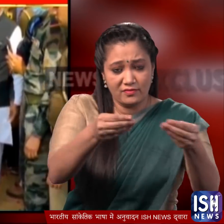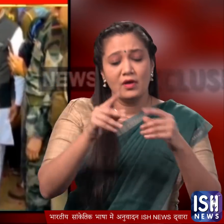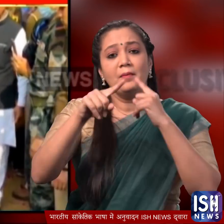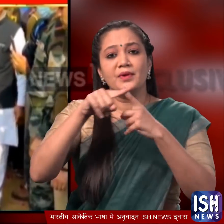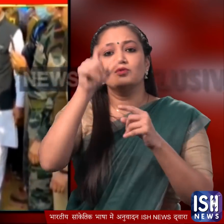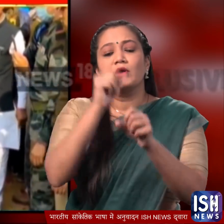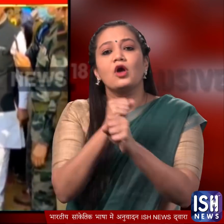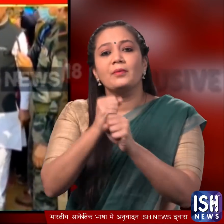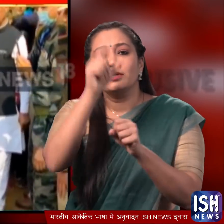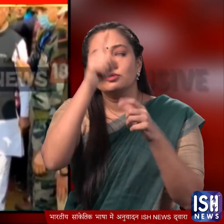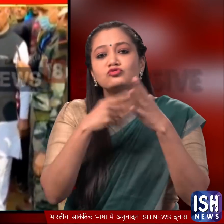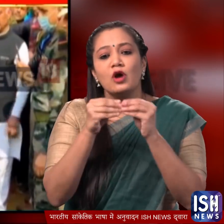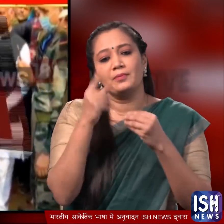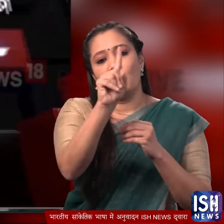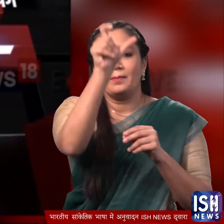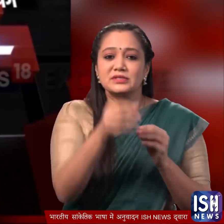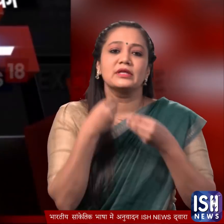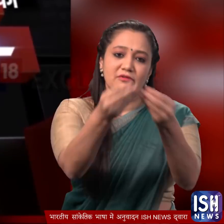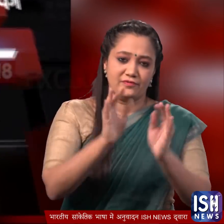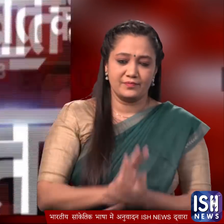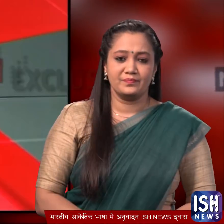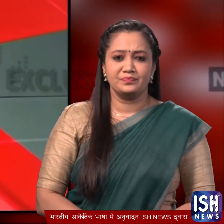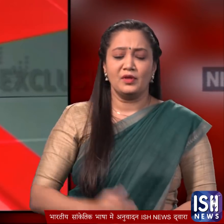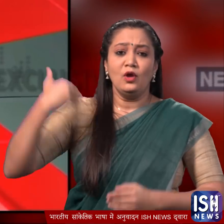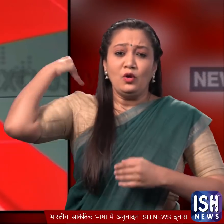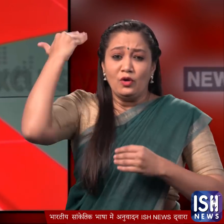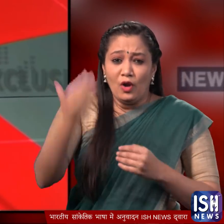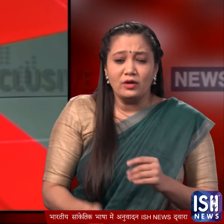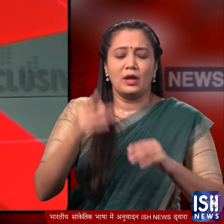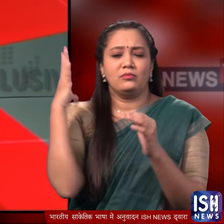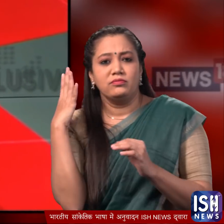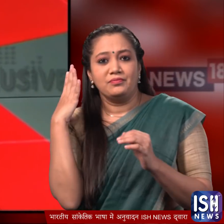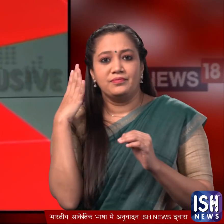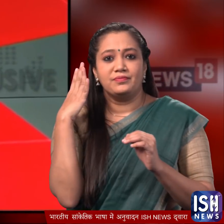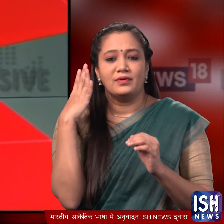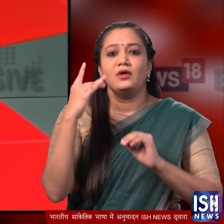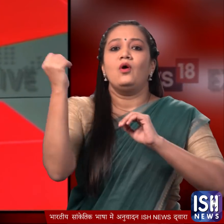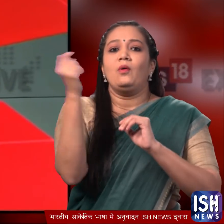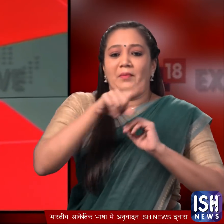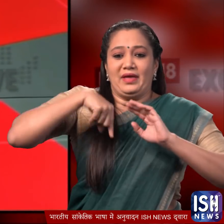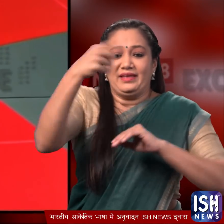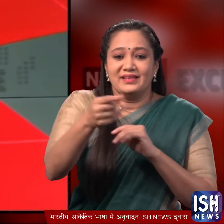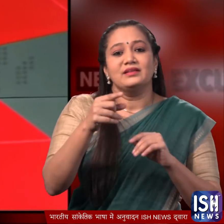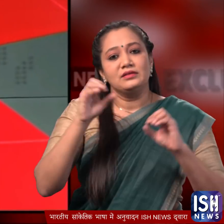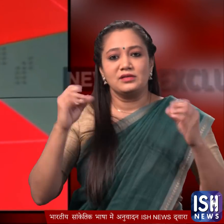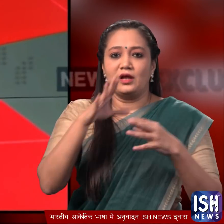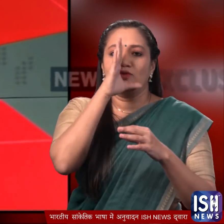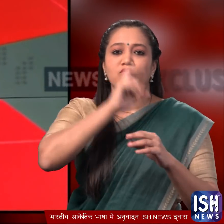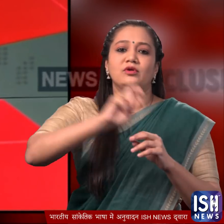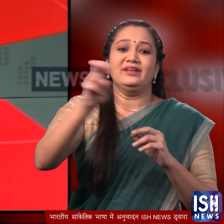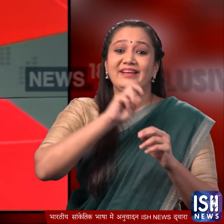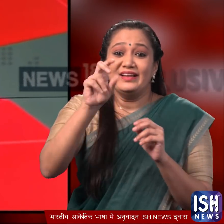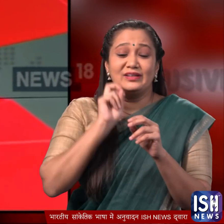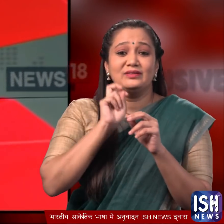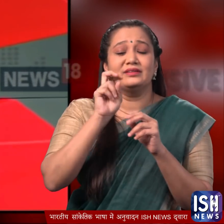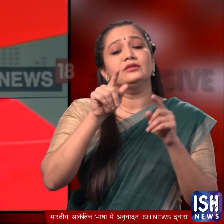और एक सदस्य को सरकारी नौकरी देने का ऐलान किया। लंबे इंतजार के बाद मुंबई में अगले महीने से सभी लोग लोकल ट्रेनों में सफर कर सकेंगे।